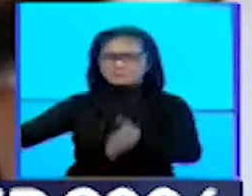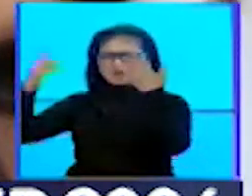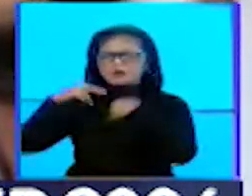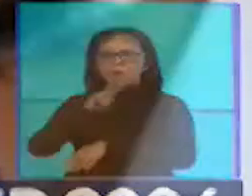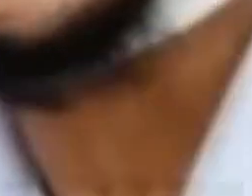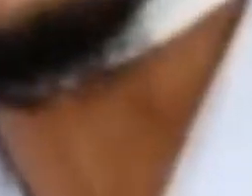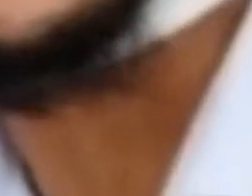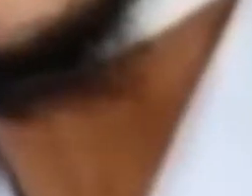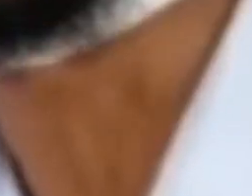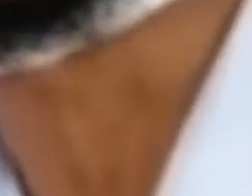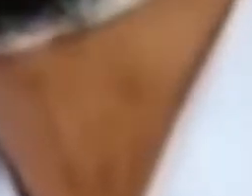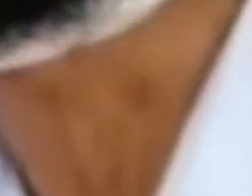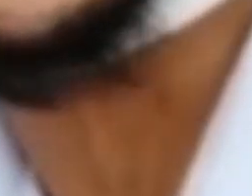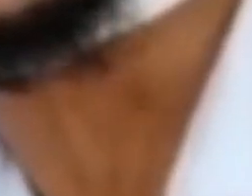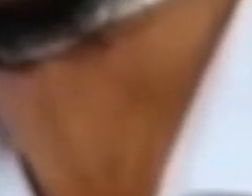Abrib Anumerta.